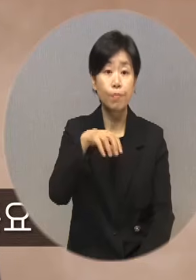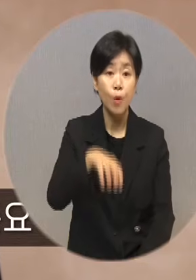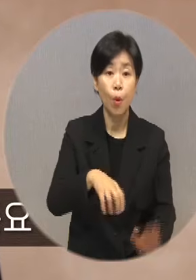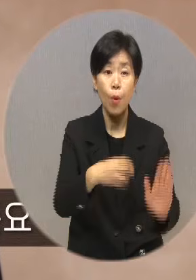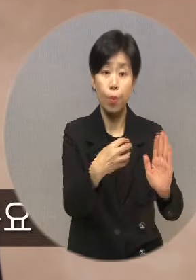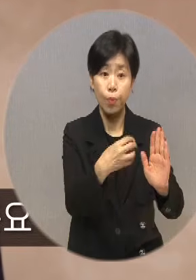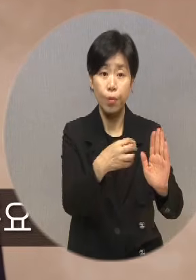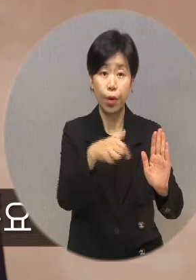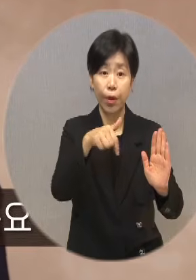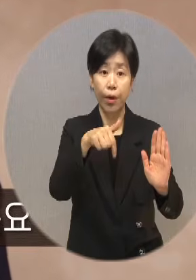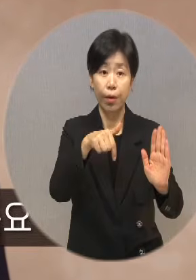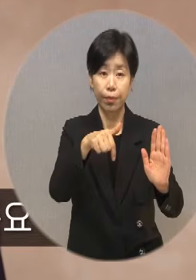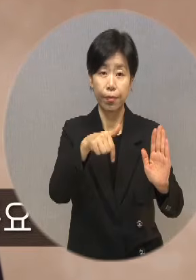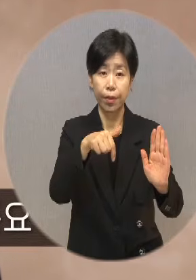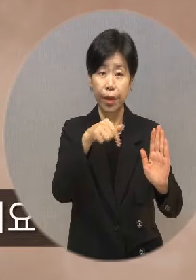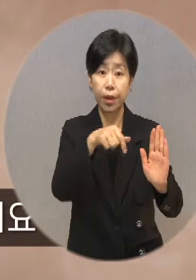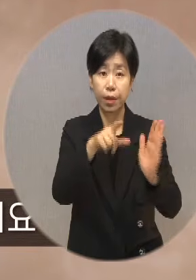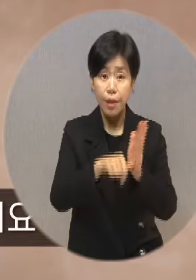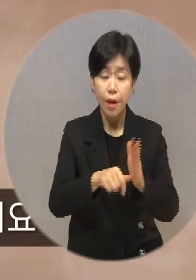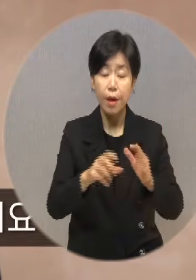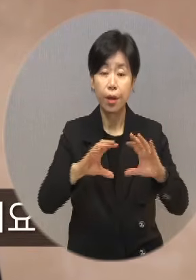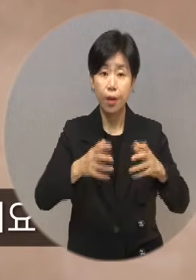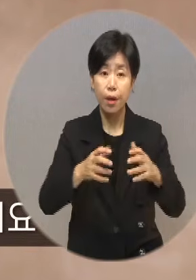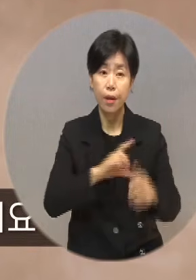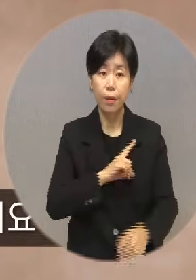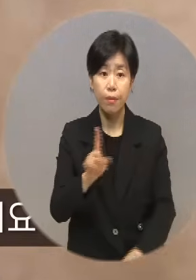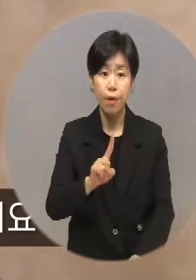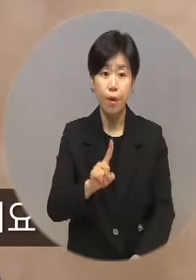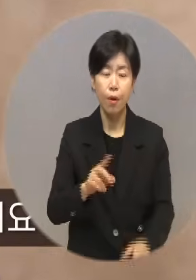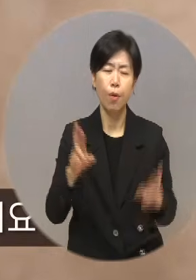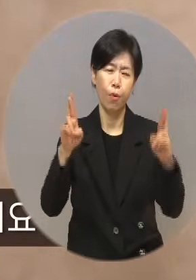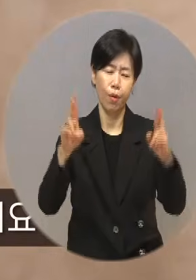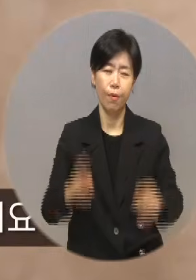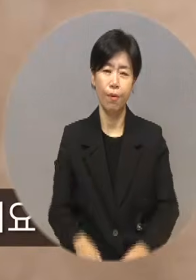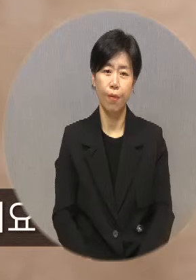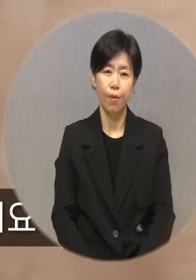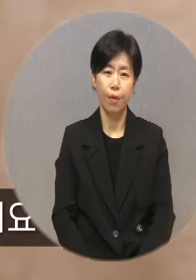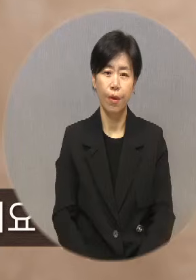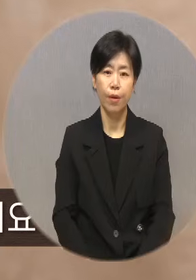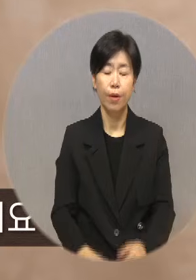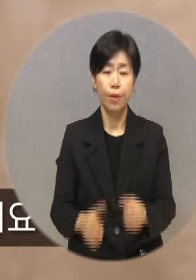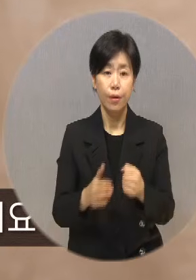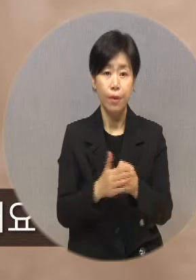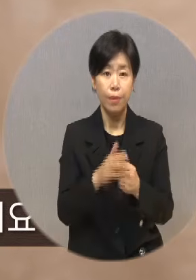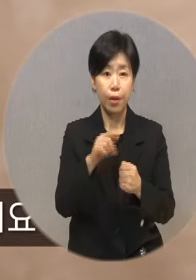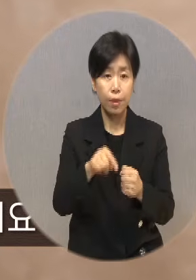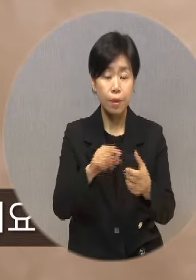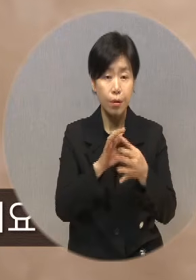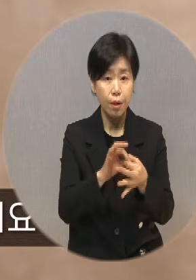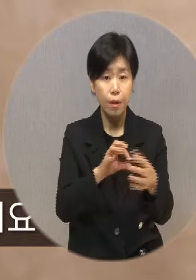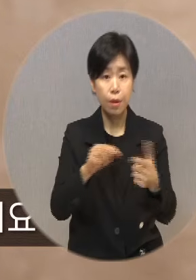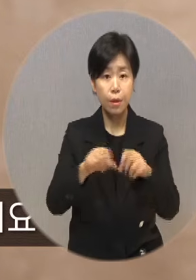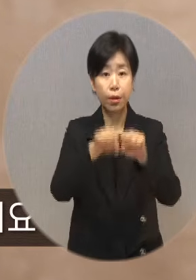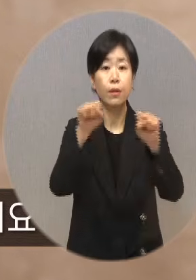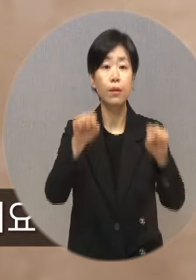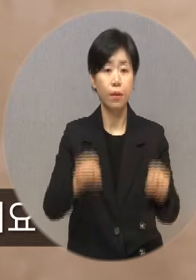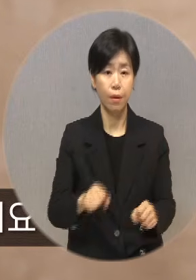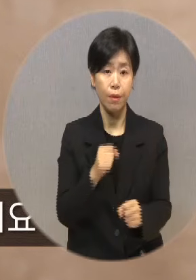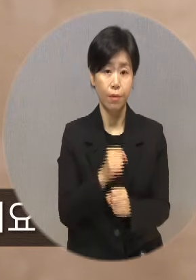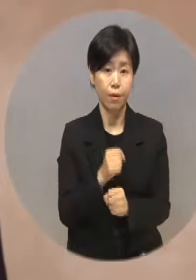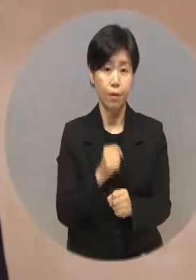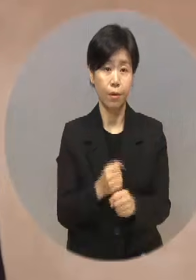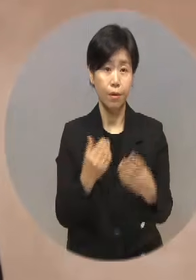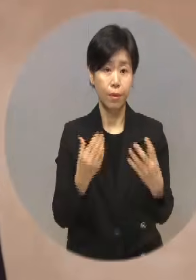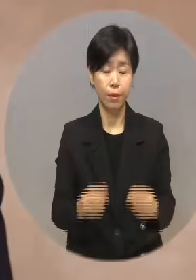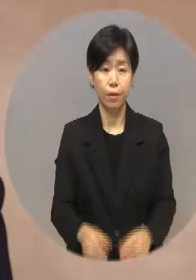개성이 고려라는 나라가 있었거든요. 그러다 보니까 그걸 염두에 둔 여러 가지 시스템을 자체적으로